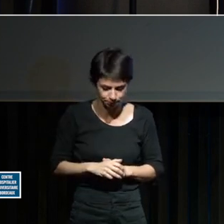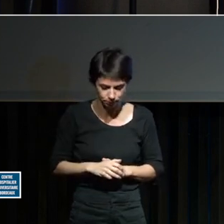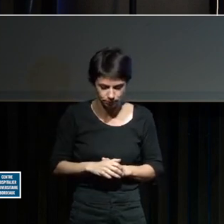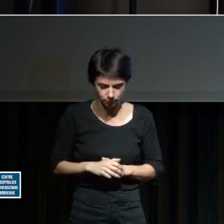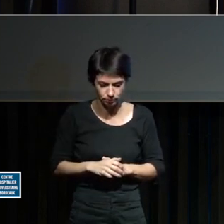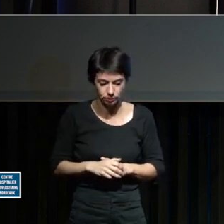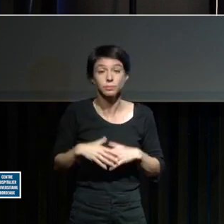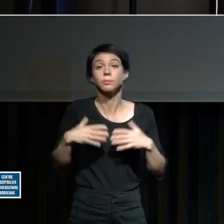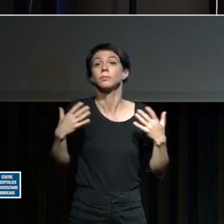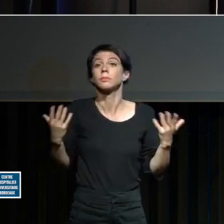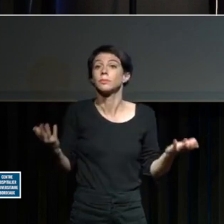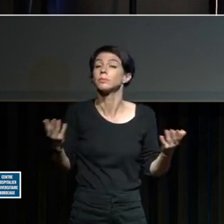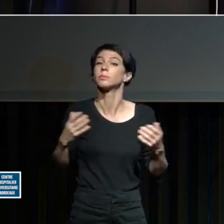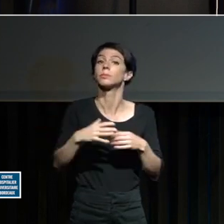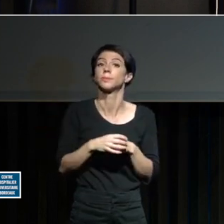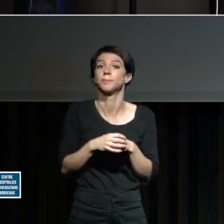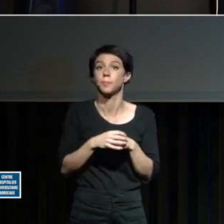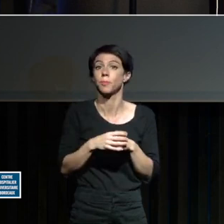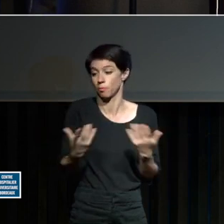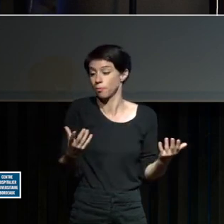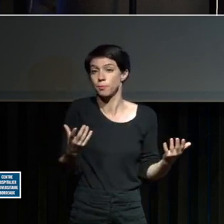Alors, bien évidemment, on ne peut s'empêcher de